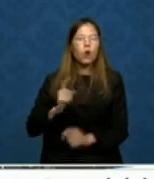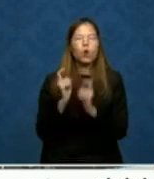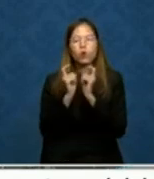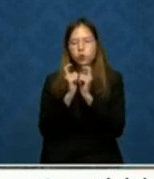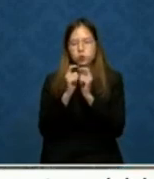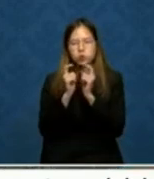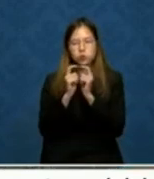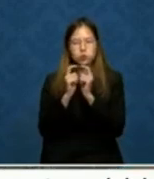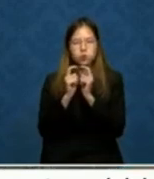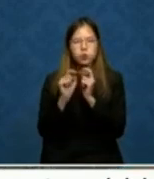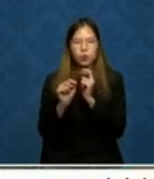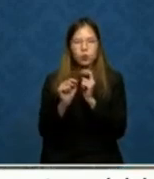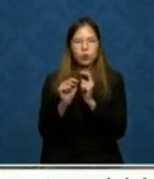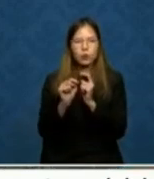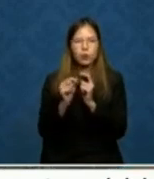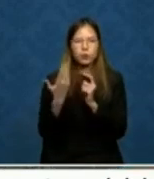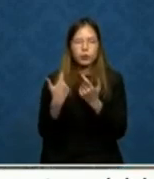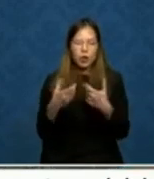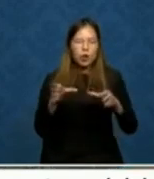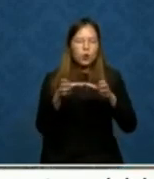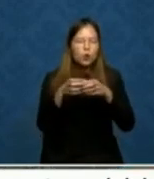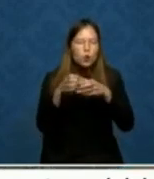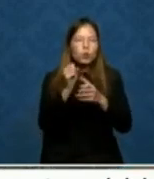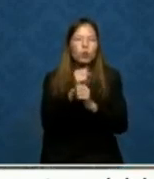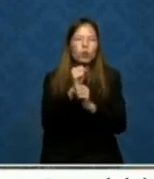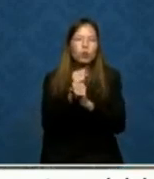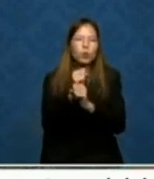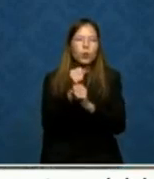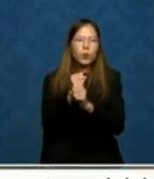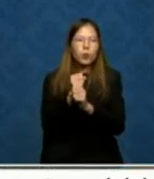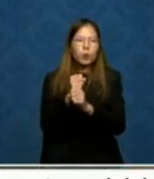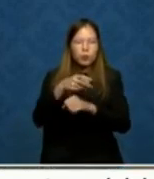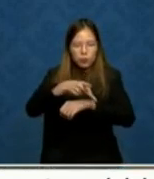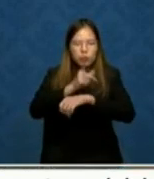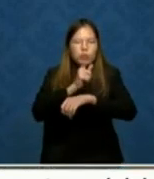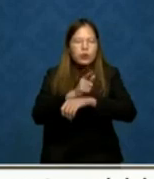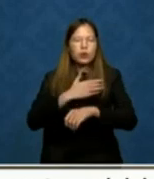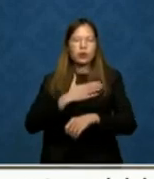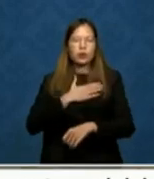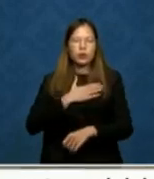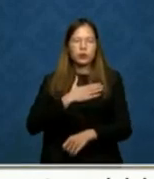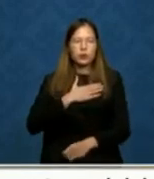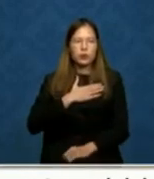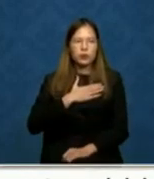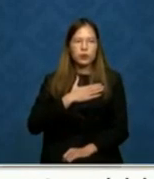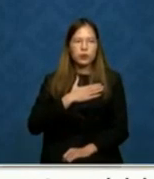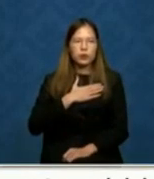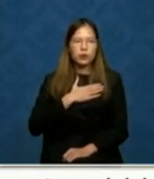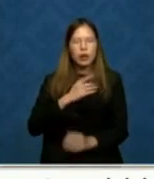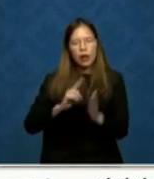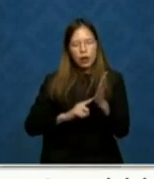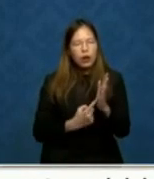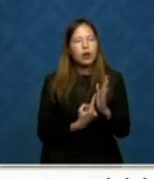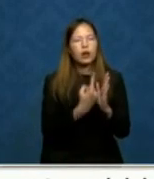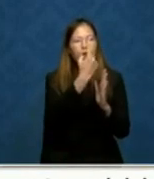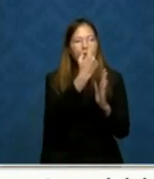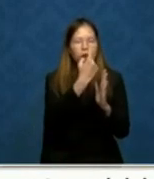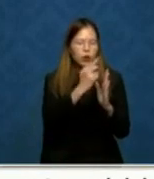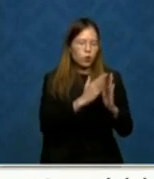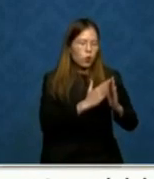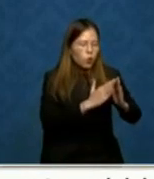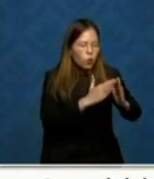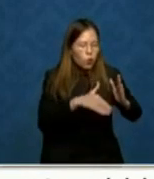าญวีรกุลและคณะนะคะท่านประธานคะจากที่ตั้งแต่เริ่มจนฟังท่